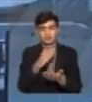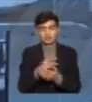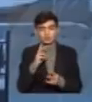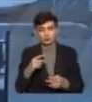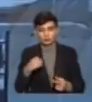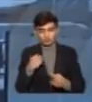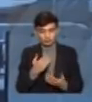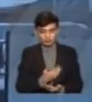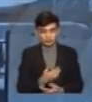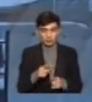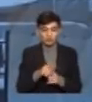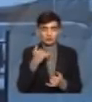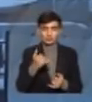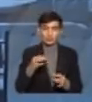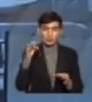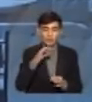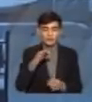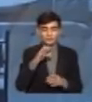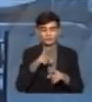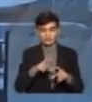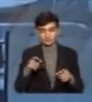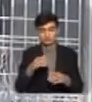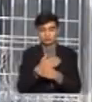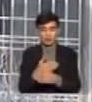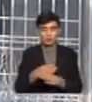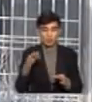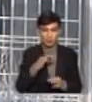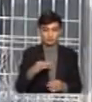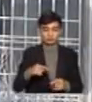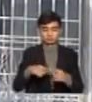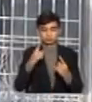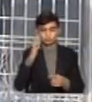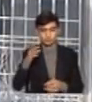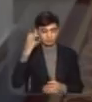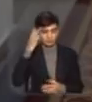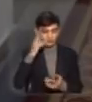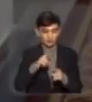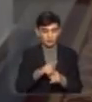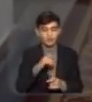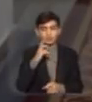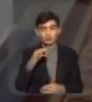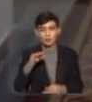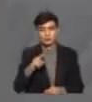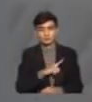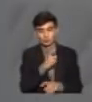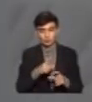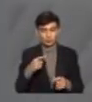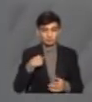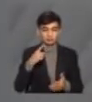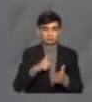Және қазіргі баспана қоры азаматтарды қамтамасыз етуге жетеді деген ойға да жетелейді. Алайда мамандар мұнымен